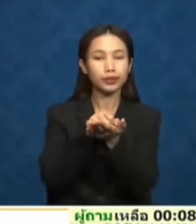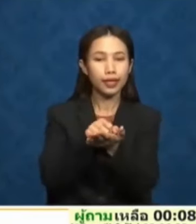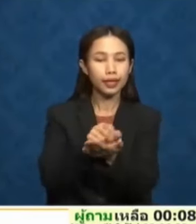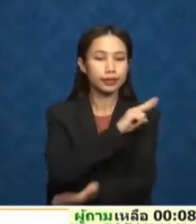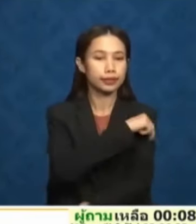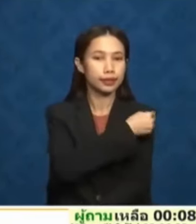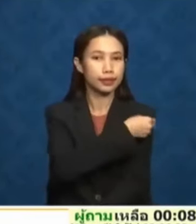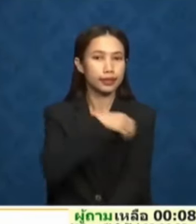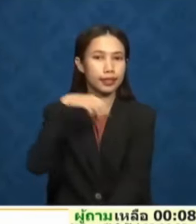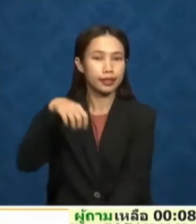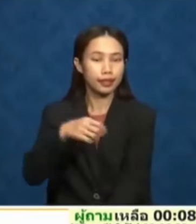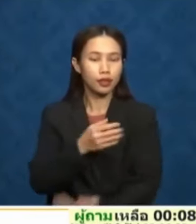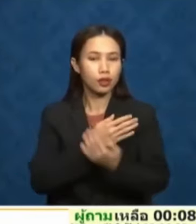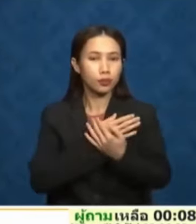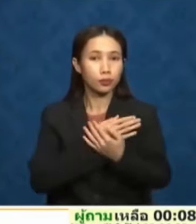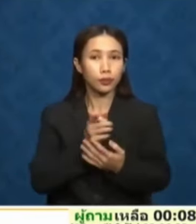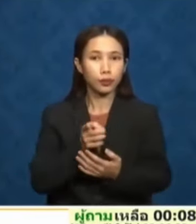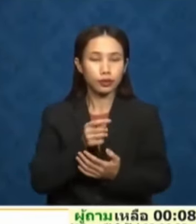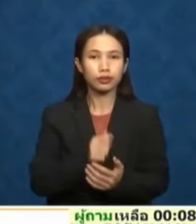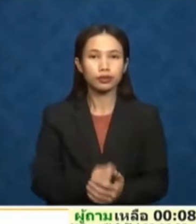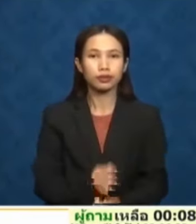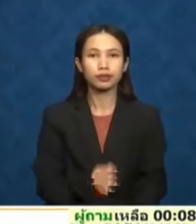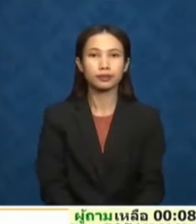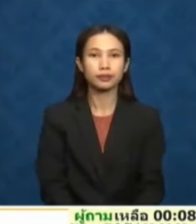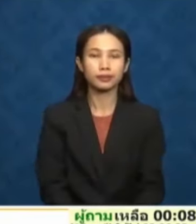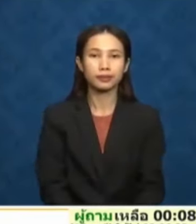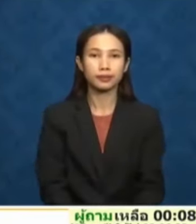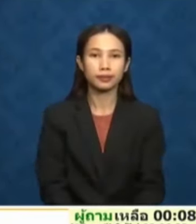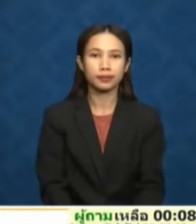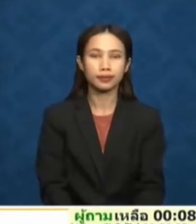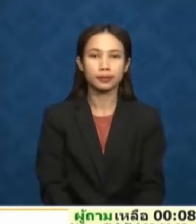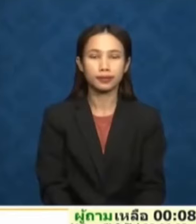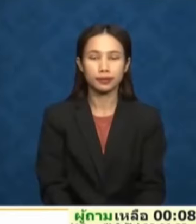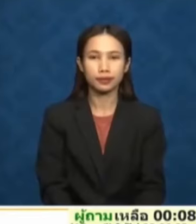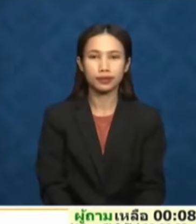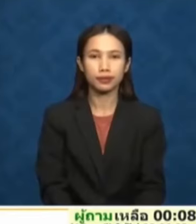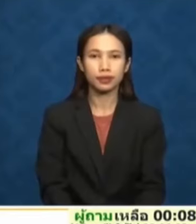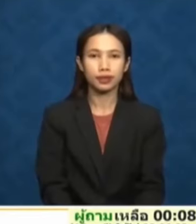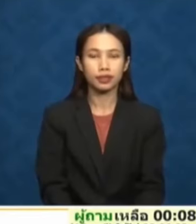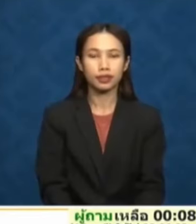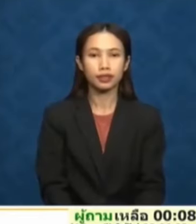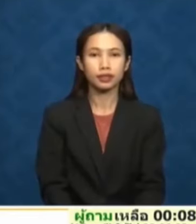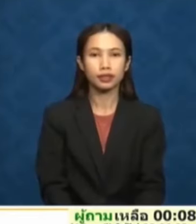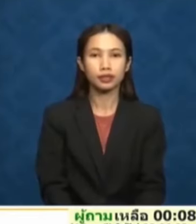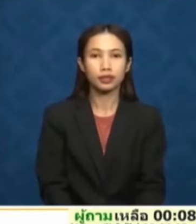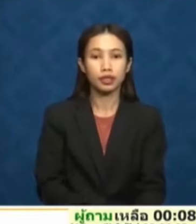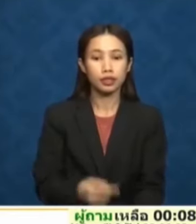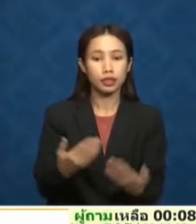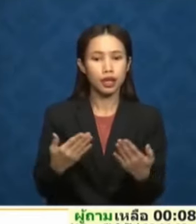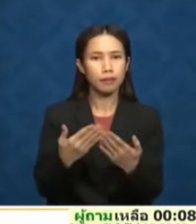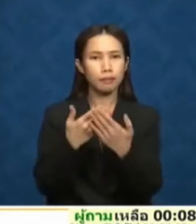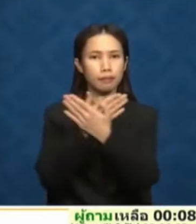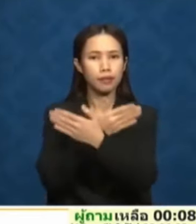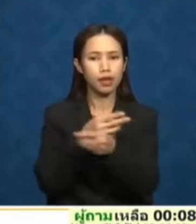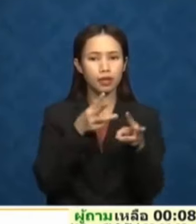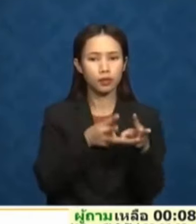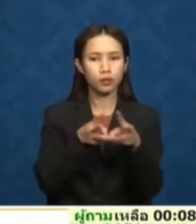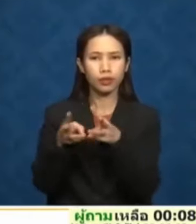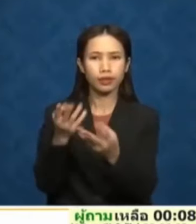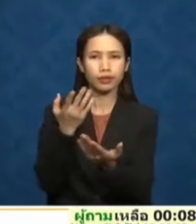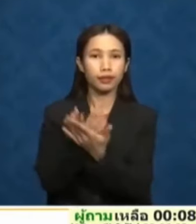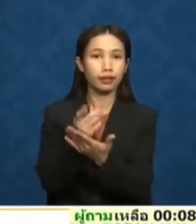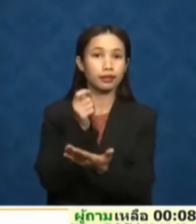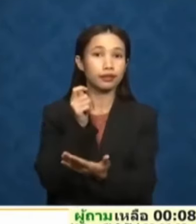ครับคำถามแรกถามว่าในวันที่ 1มีนาคมจะมีการเปลี่ยนรูปแบบการจ่าย